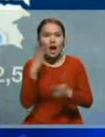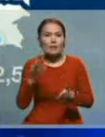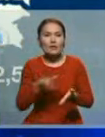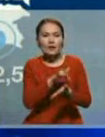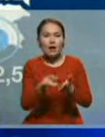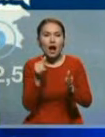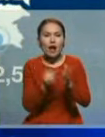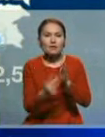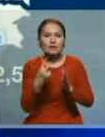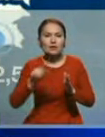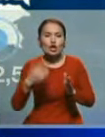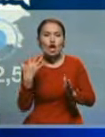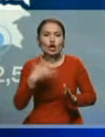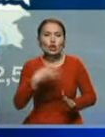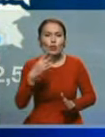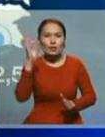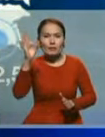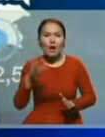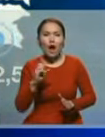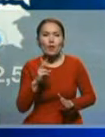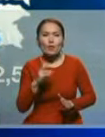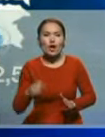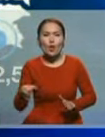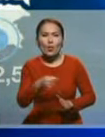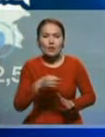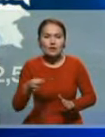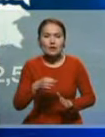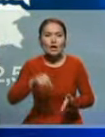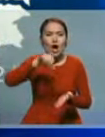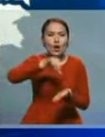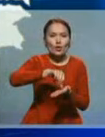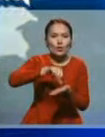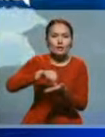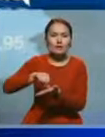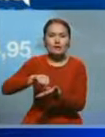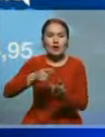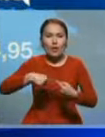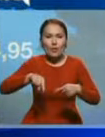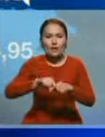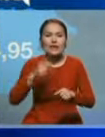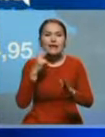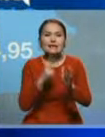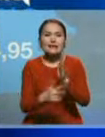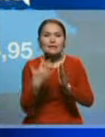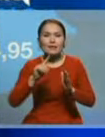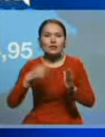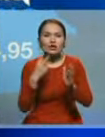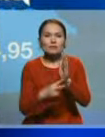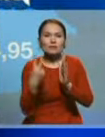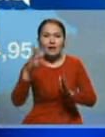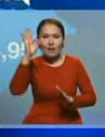қаласында 82,54%. Ақмола облысы бойынша учаскелерге барып өз таңдауын жасағандардың қатары